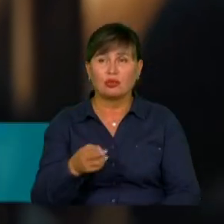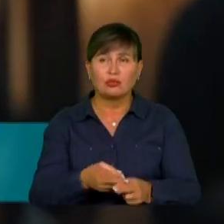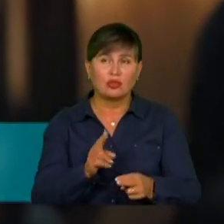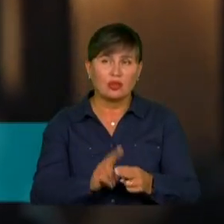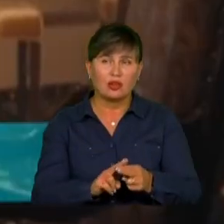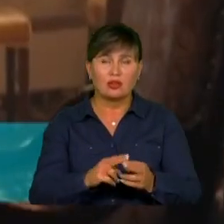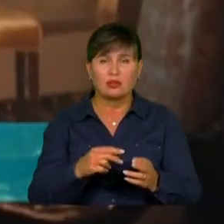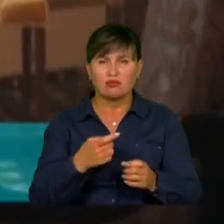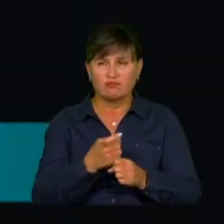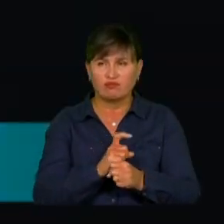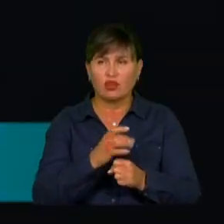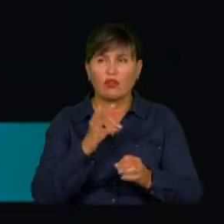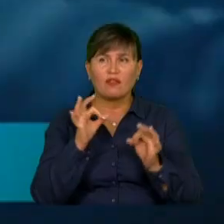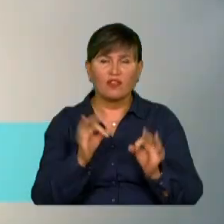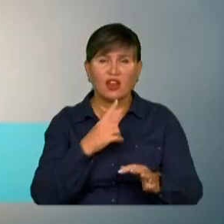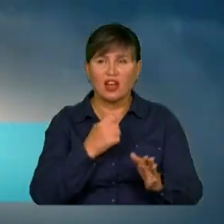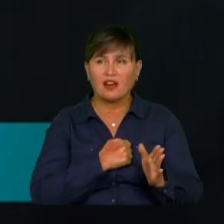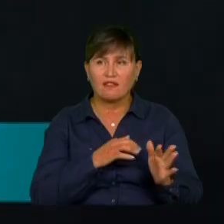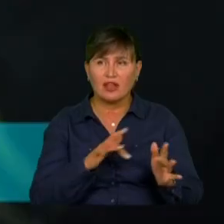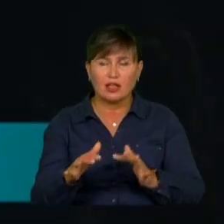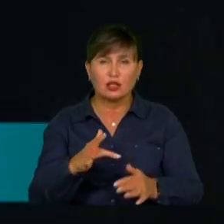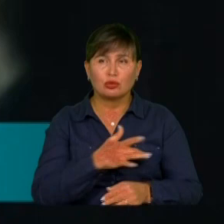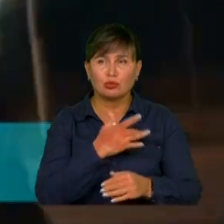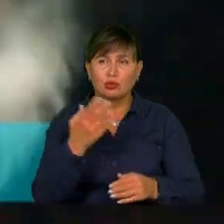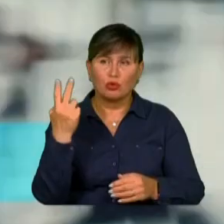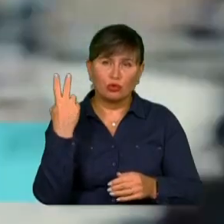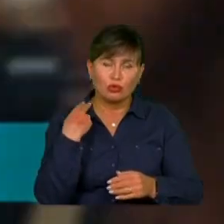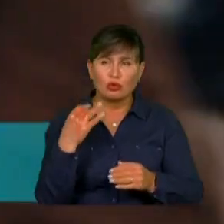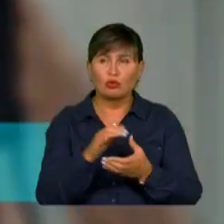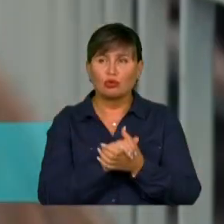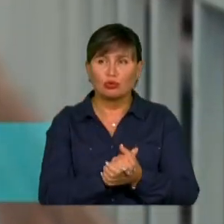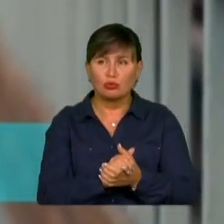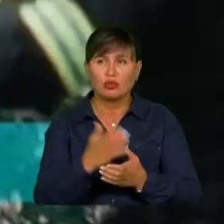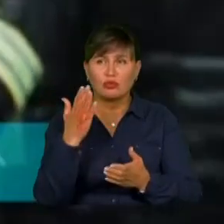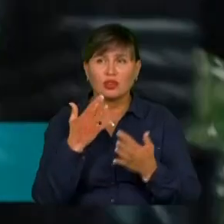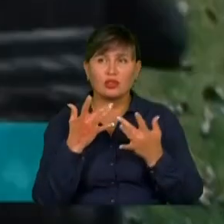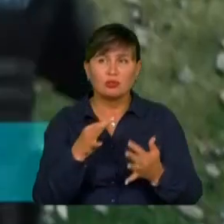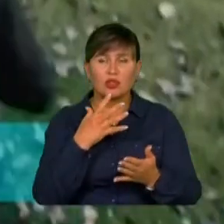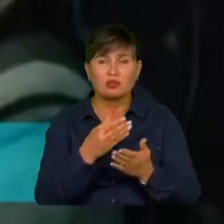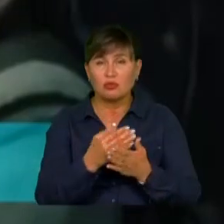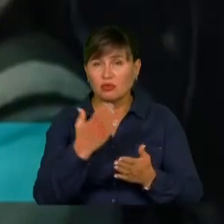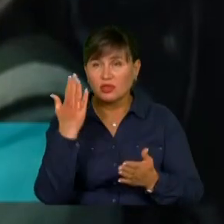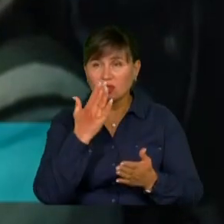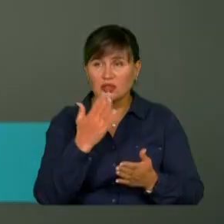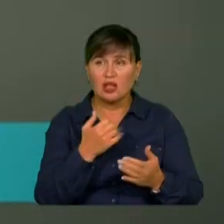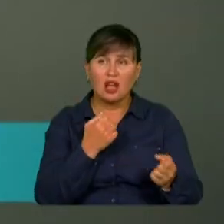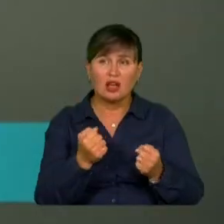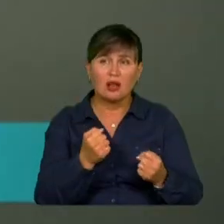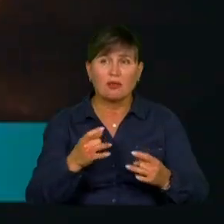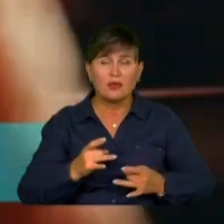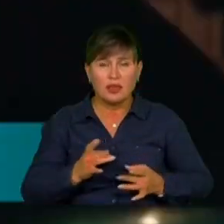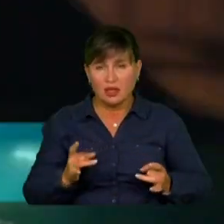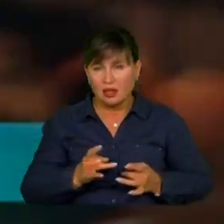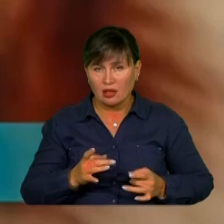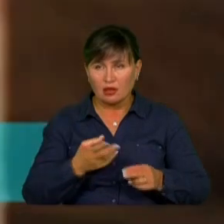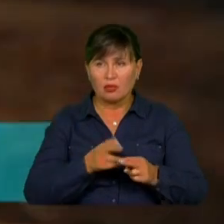остросюжетная картина о верности военной присяге, служебному долгу и дружбе. Фильм требует от своего зрителя крепких нервов, так что